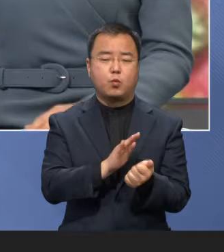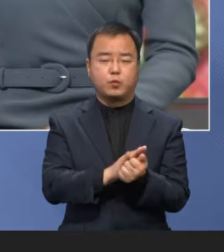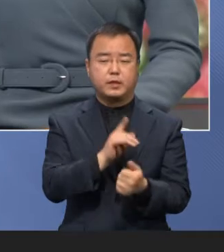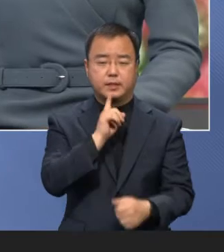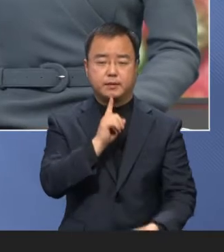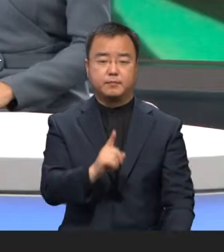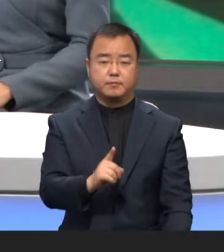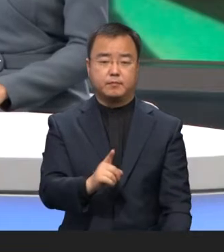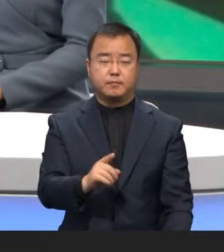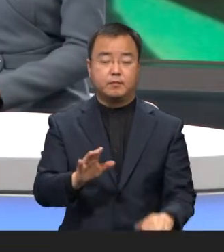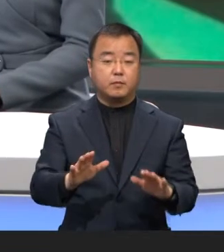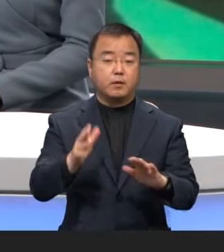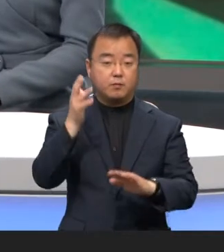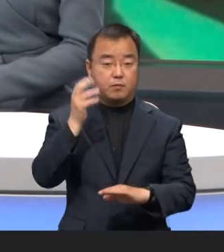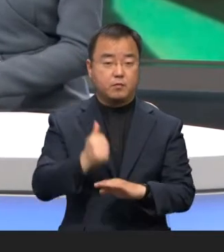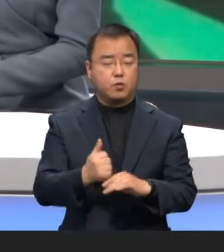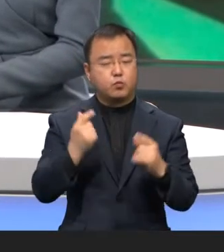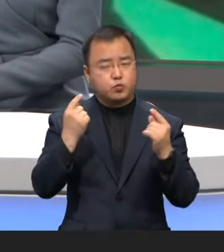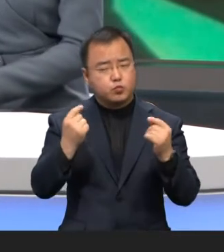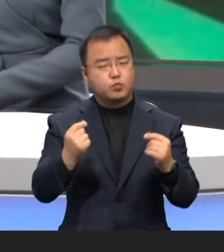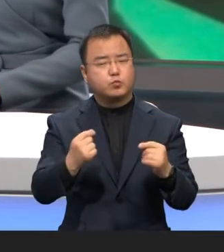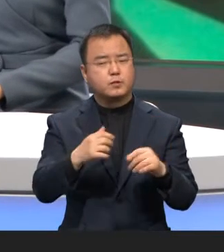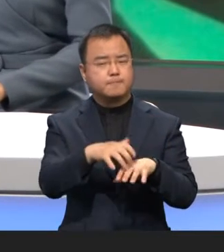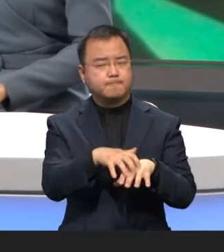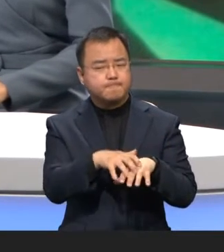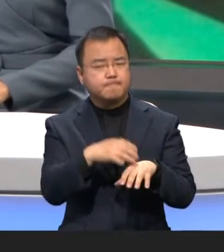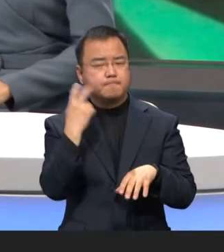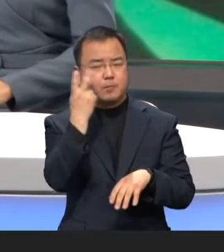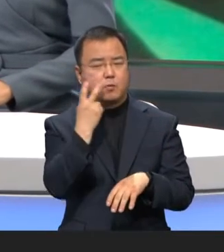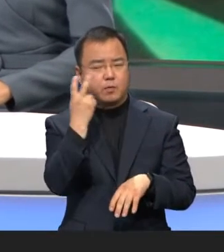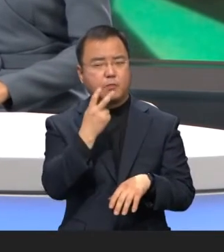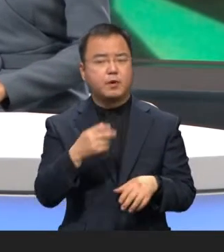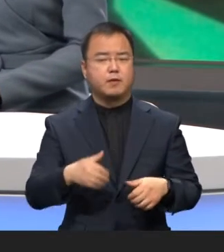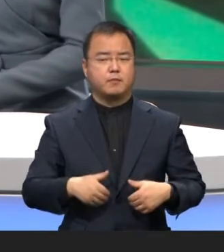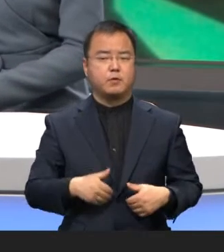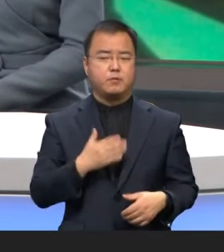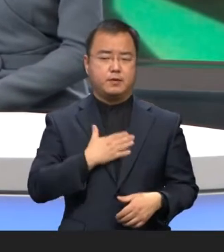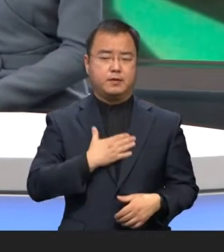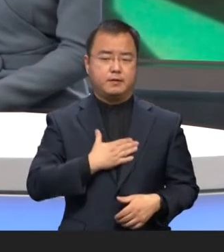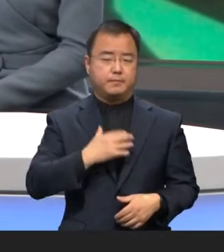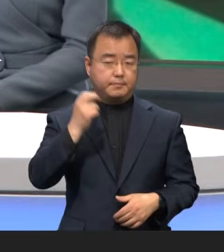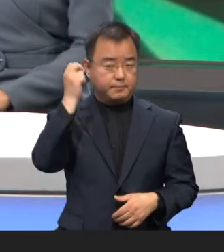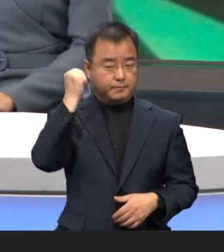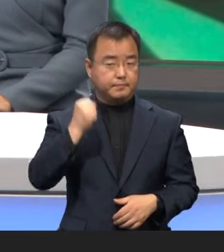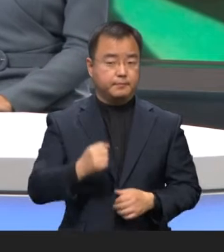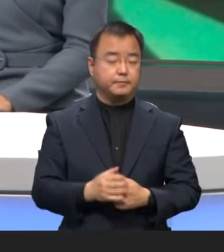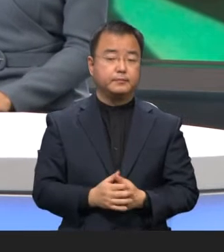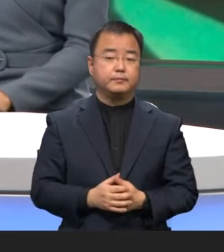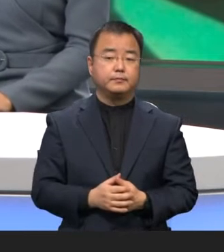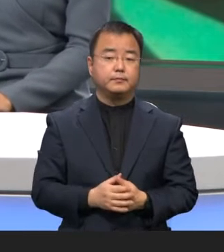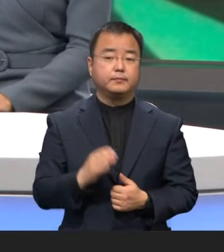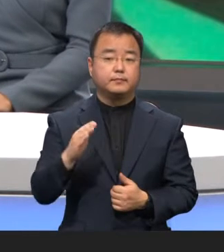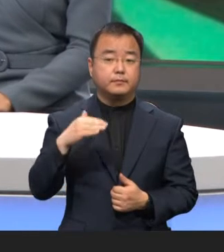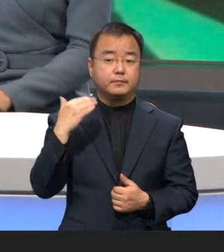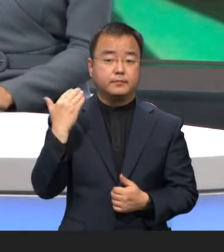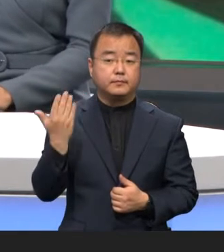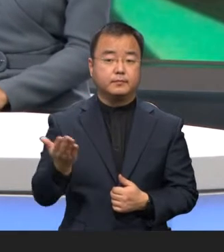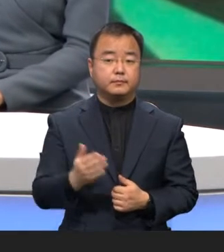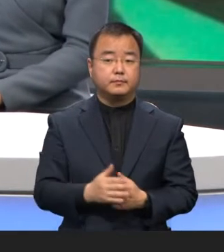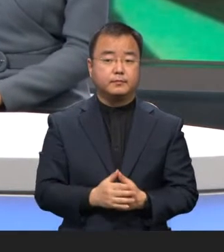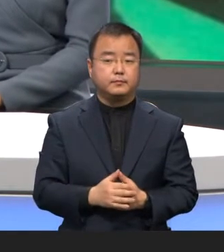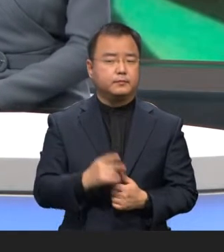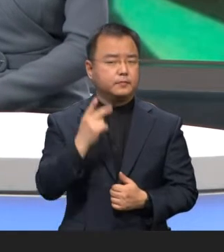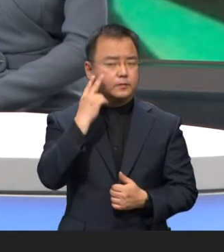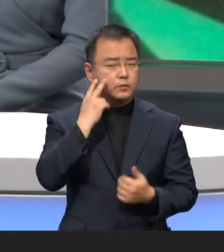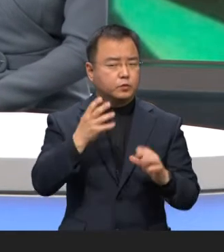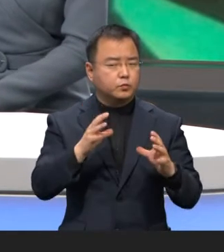네, 결국은 꾸준하고 좀 체계적인 관리가 필요하다는 걸 우리도 좀 기억을 해야 될 것 같습니다. 자, 다음 소식은요.